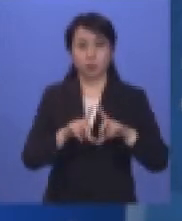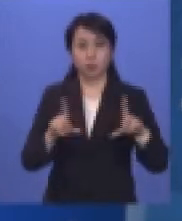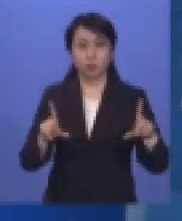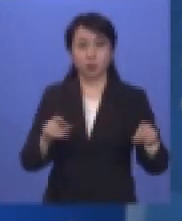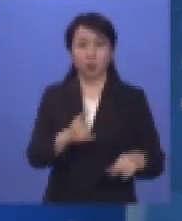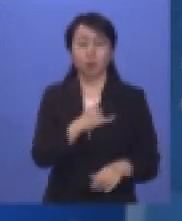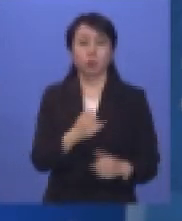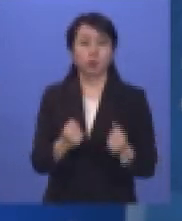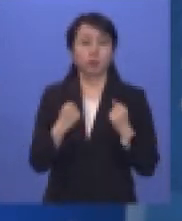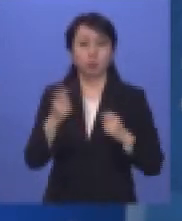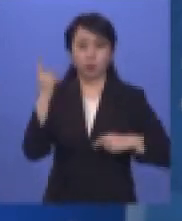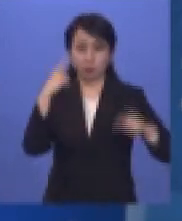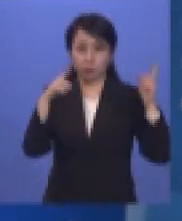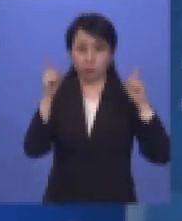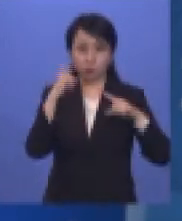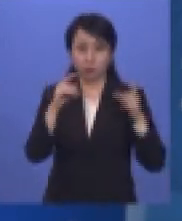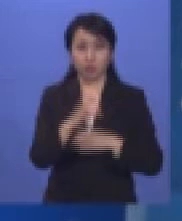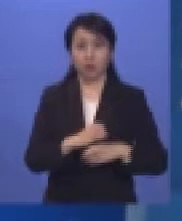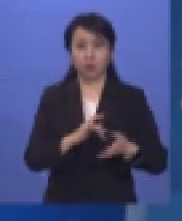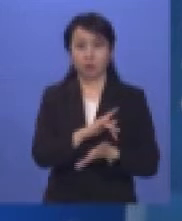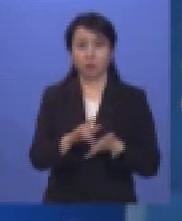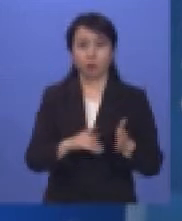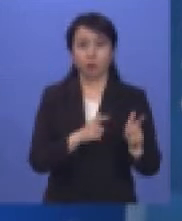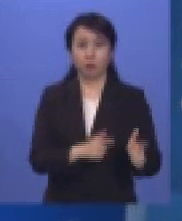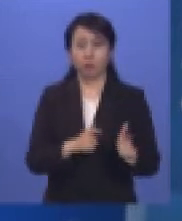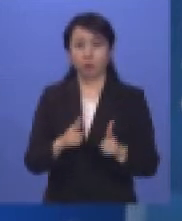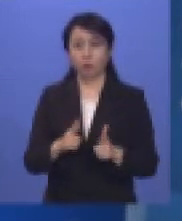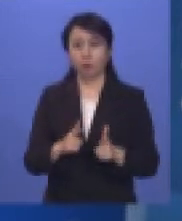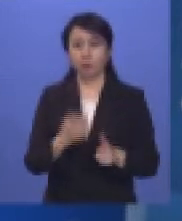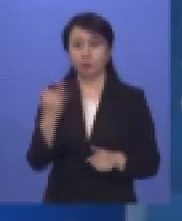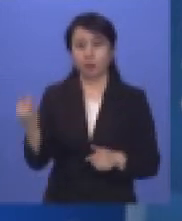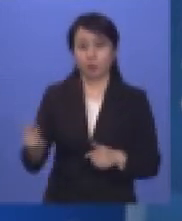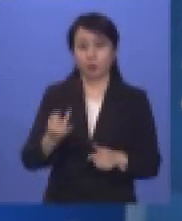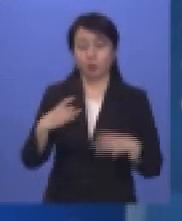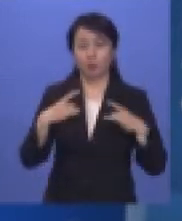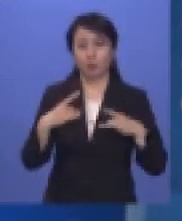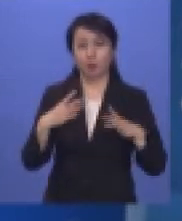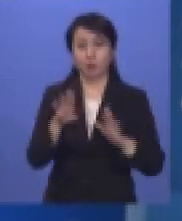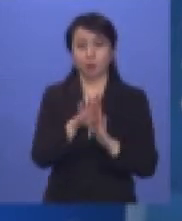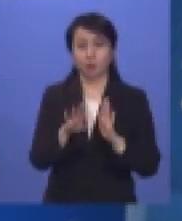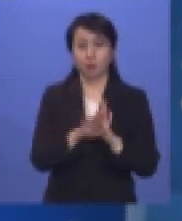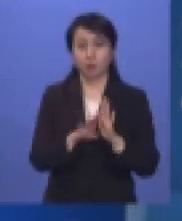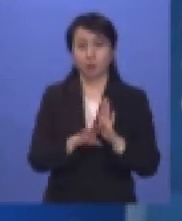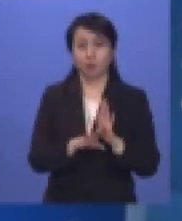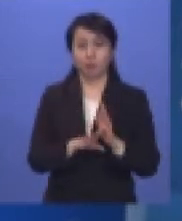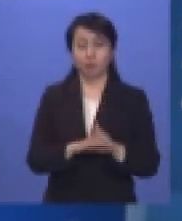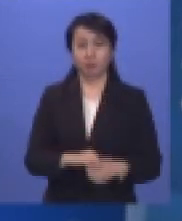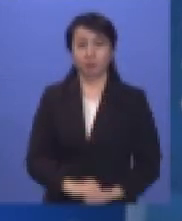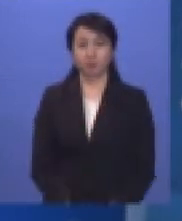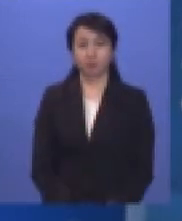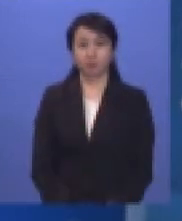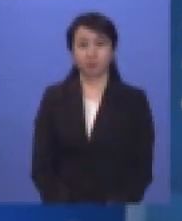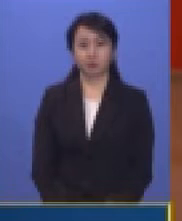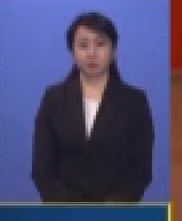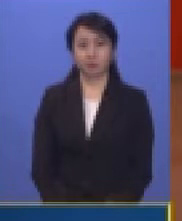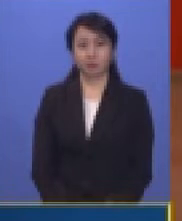даты учреждения культуры, спорта, творческие коллективы города подготовили насыщенную, яркую и праздничную программу. Подробнее